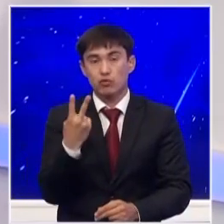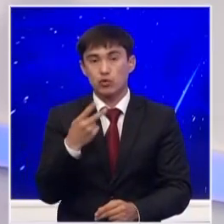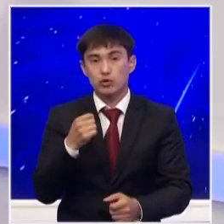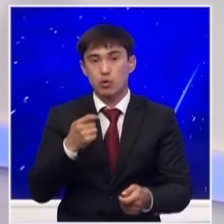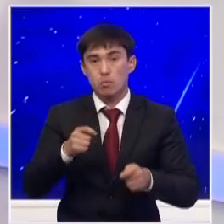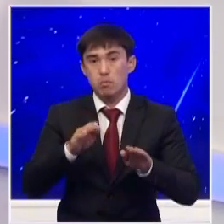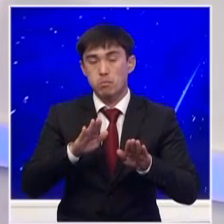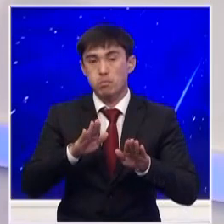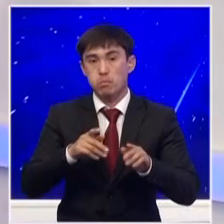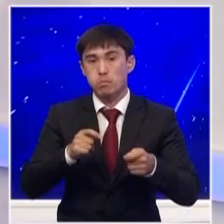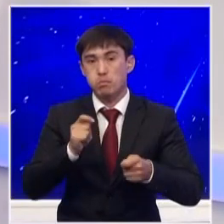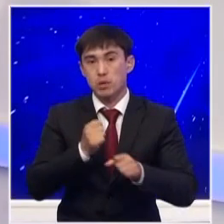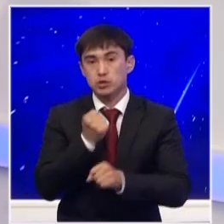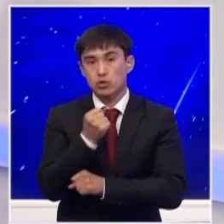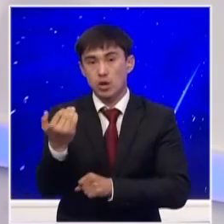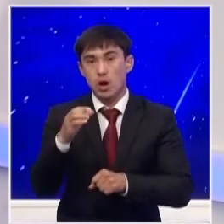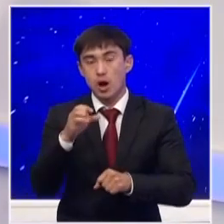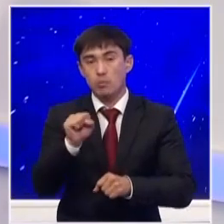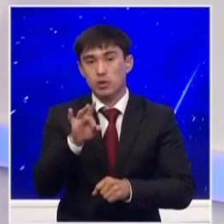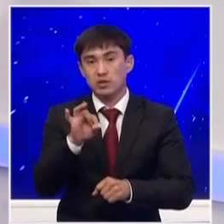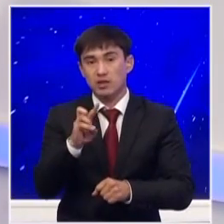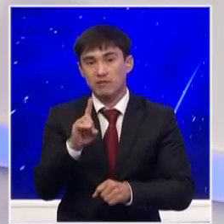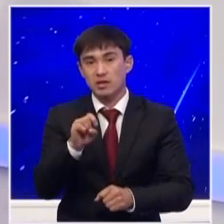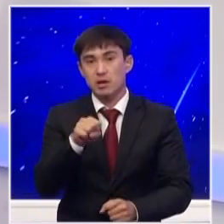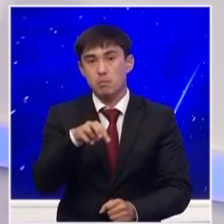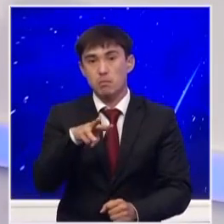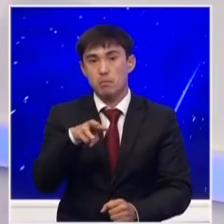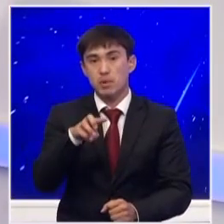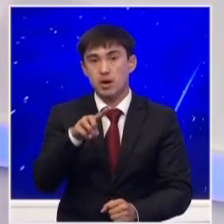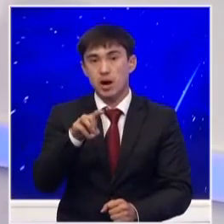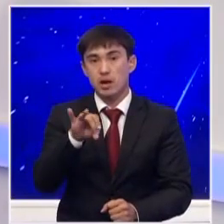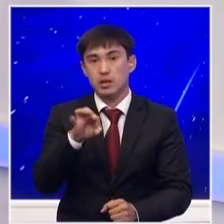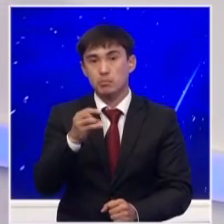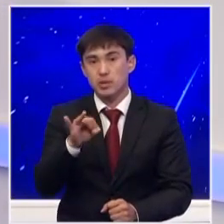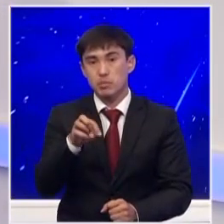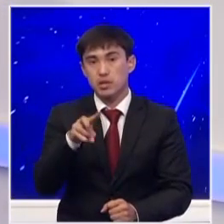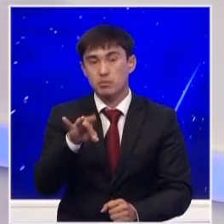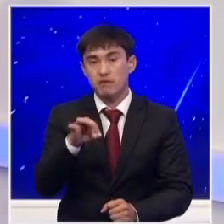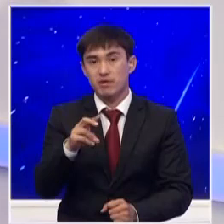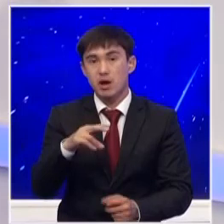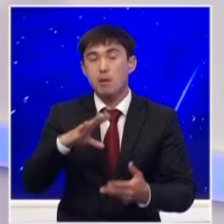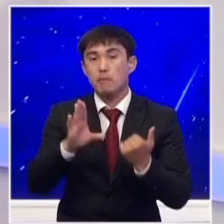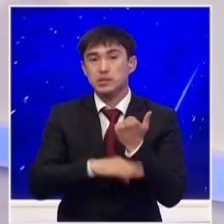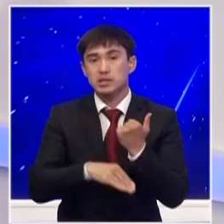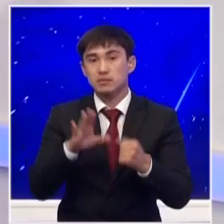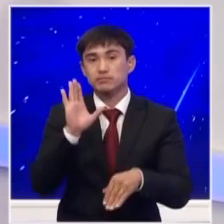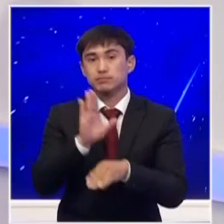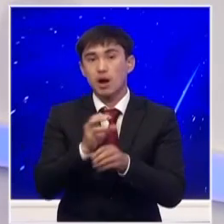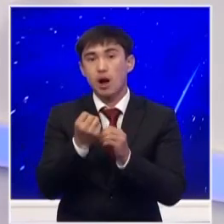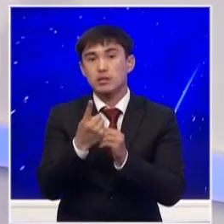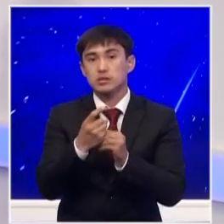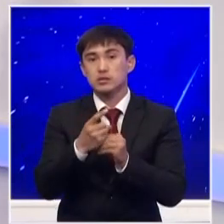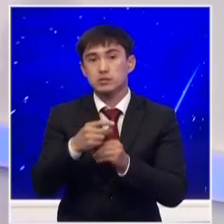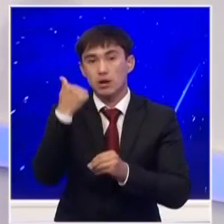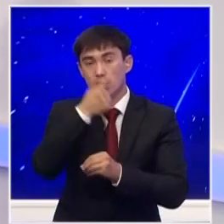ее подчиненных, Бахыт Абдалдановой и Араби Минлибаевой. Причем последняя приговорена к 11 годам